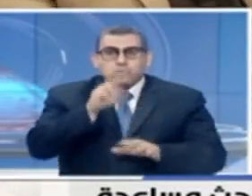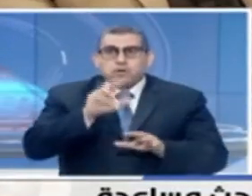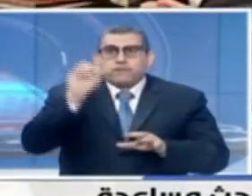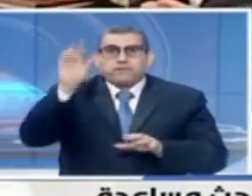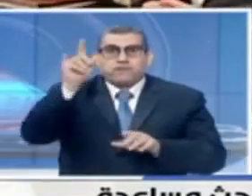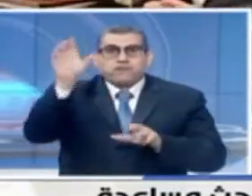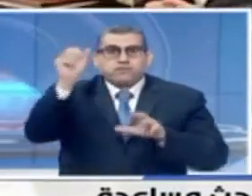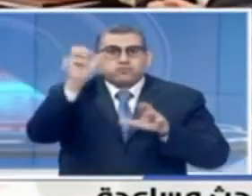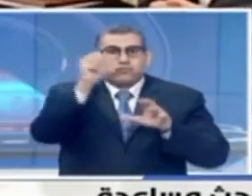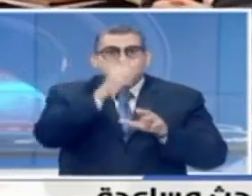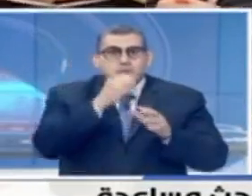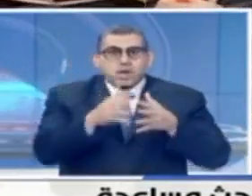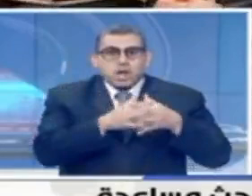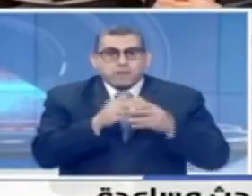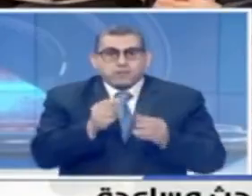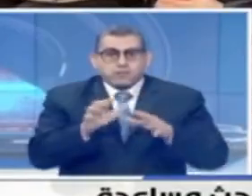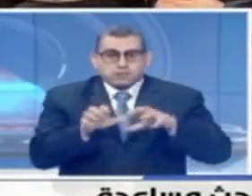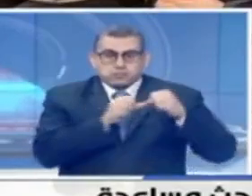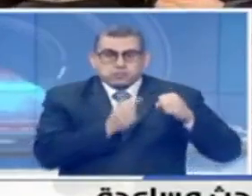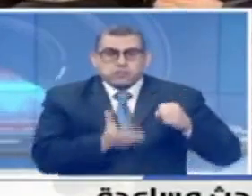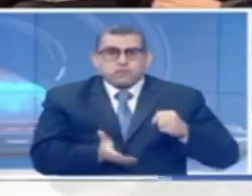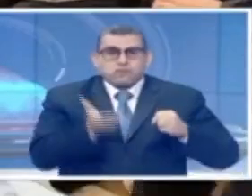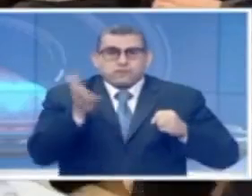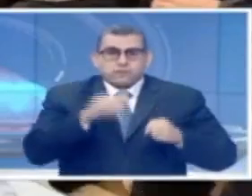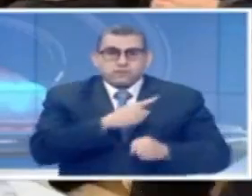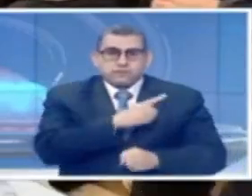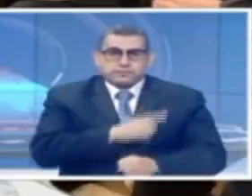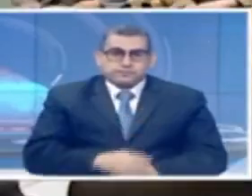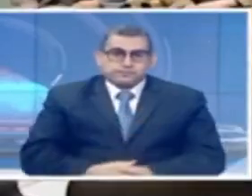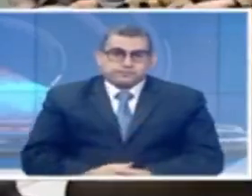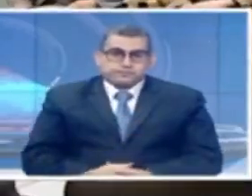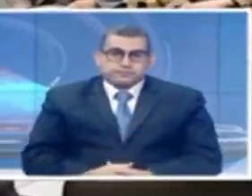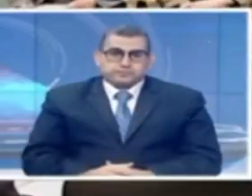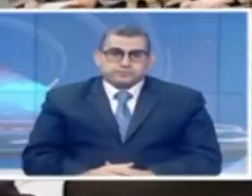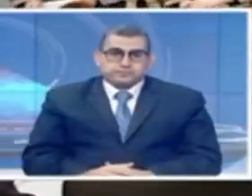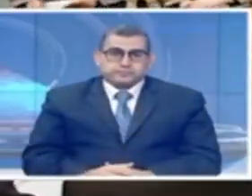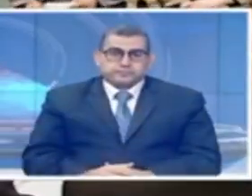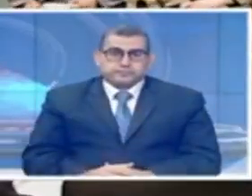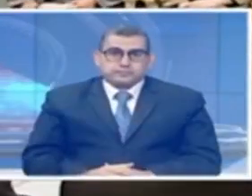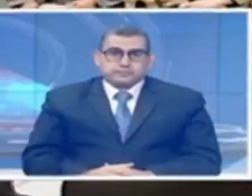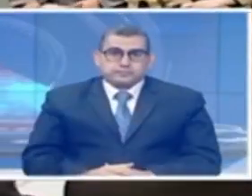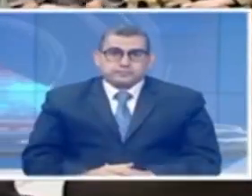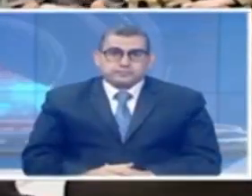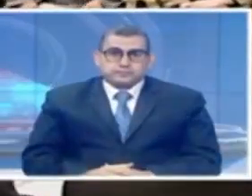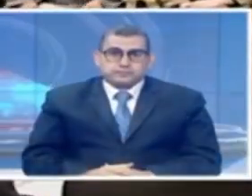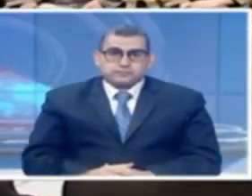الدولارات خارج البلاد معظمها في الولايات المتحدة الأمريكية.